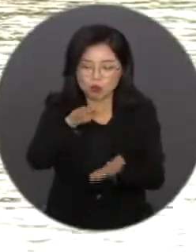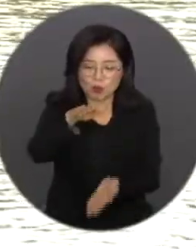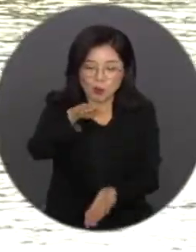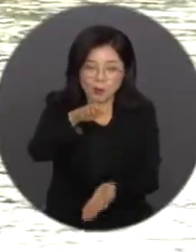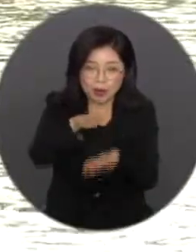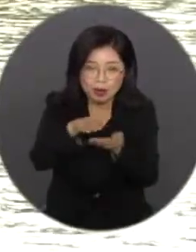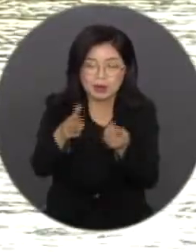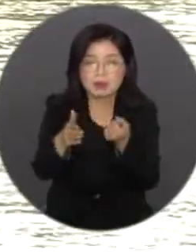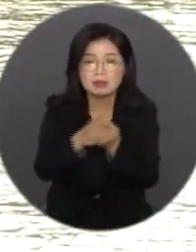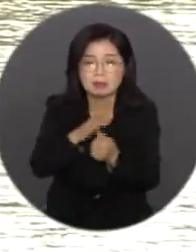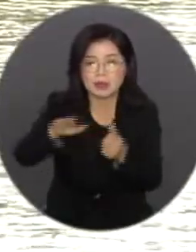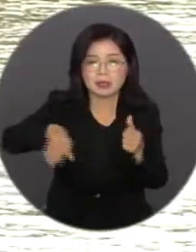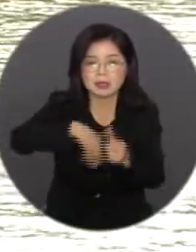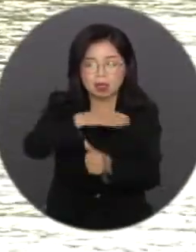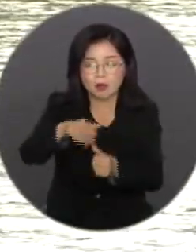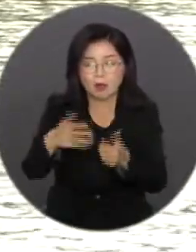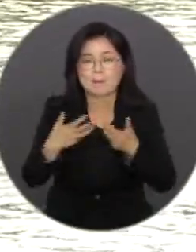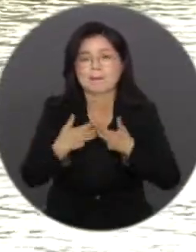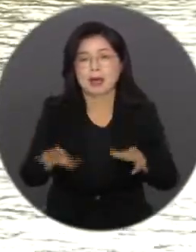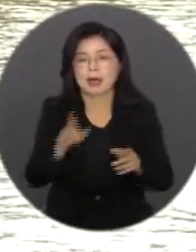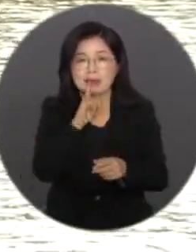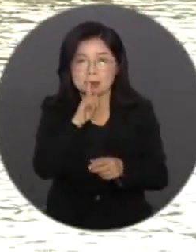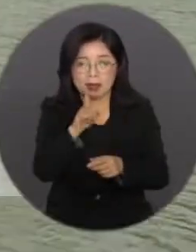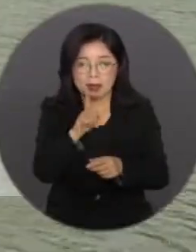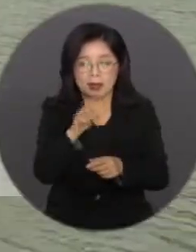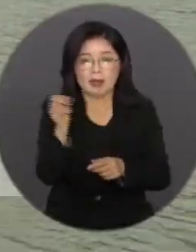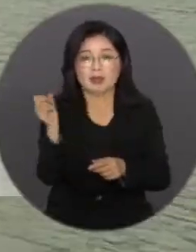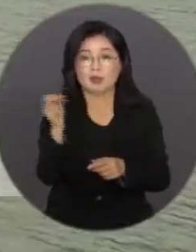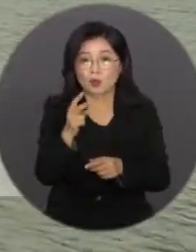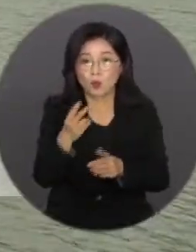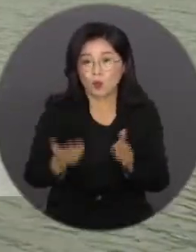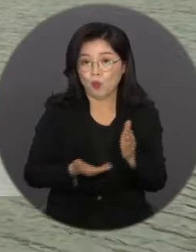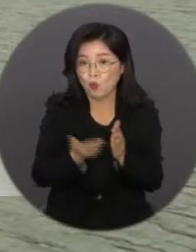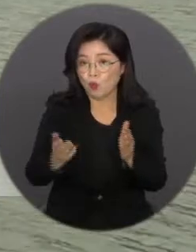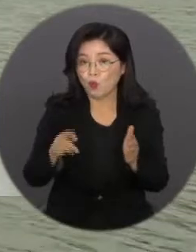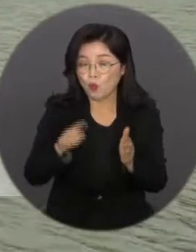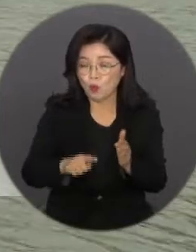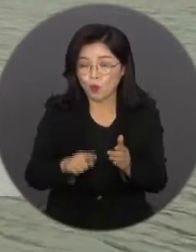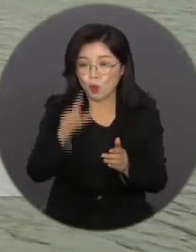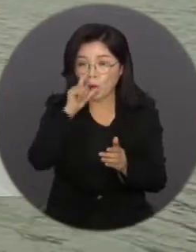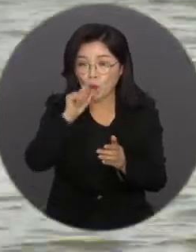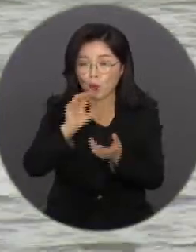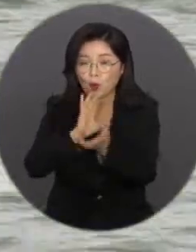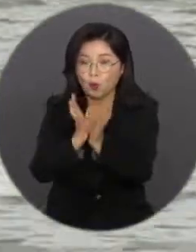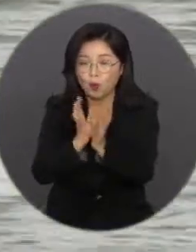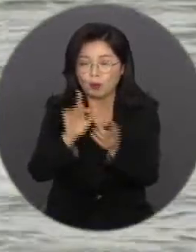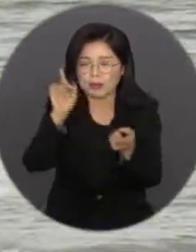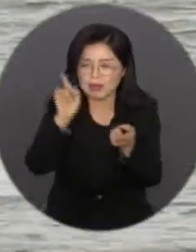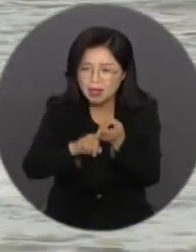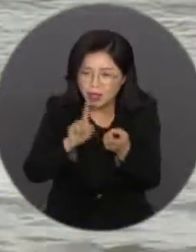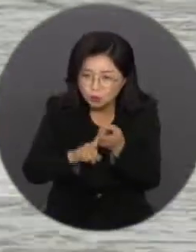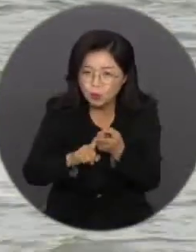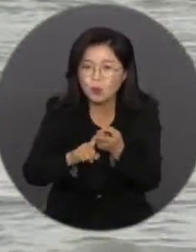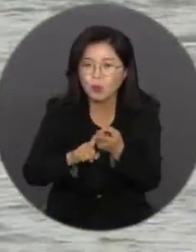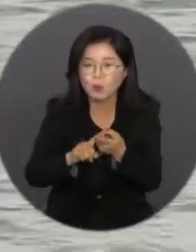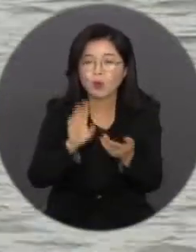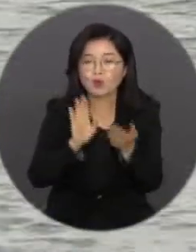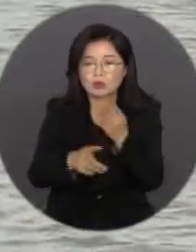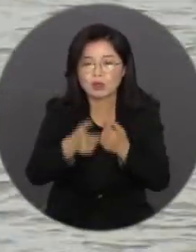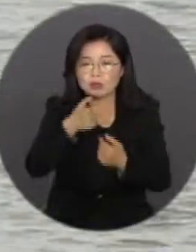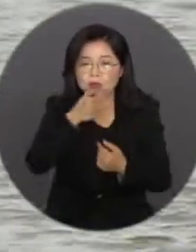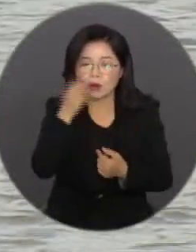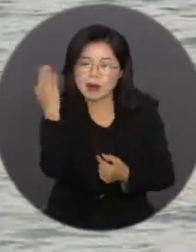뻔하다는 겁니다. 주민들은 매립 방안을 즉각 폐기하고 풍암호와 장미원 등의 원형을 보존한 상태에서 수질 개선 대책을